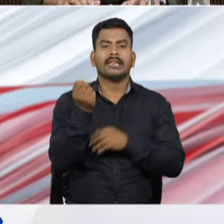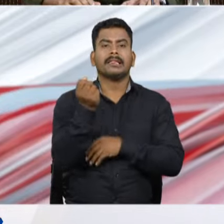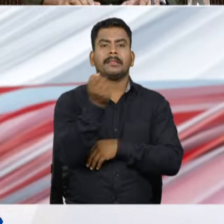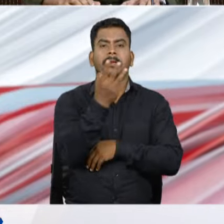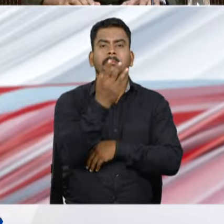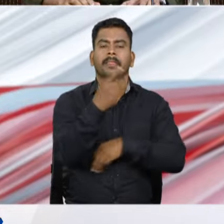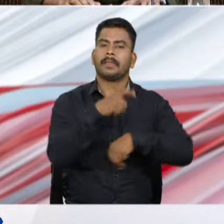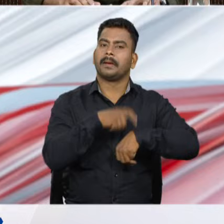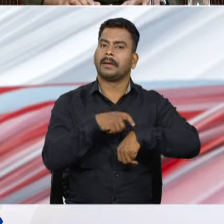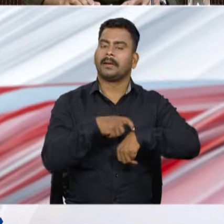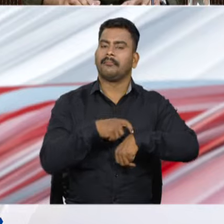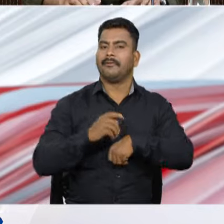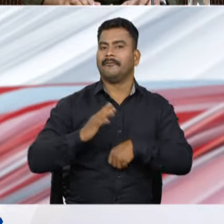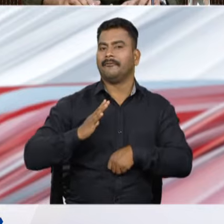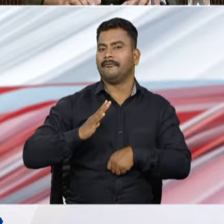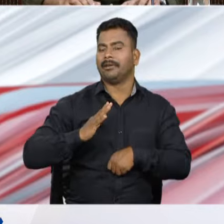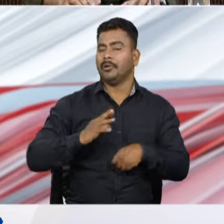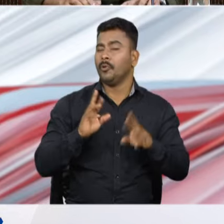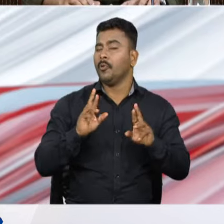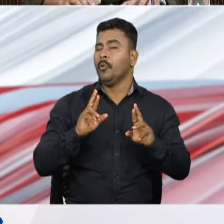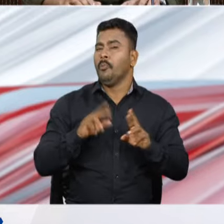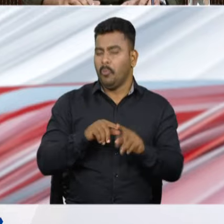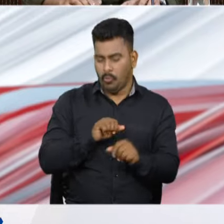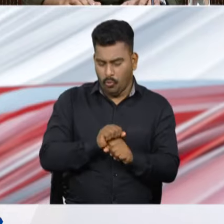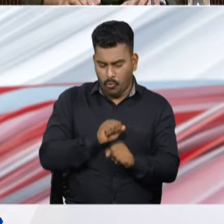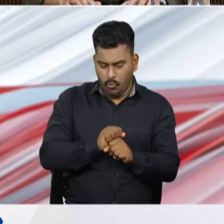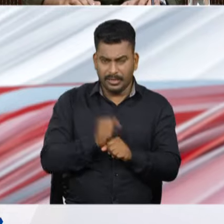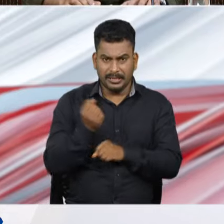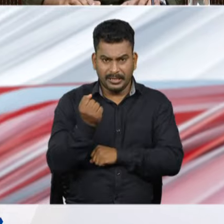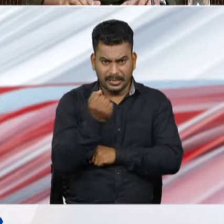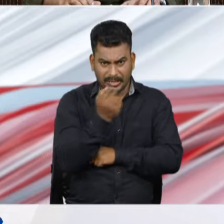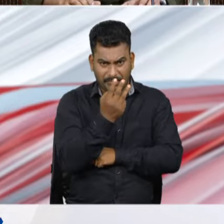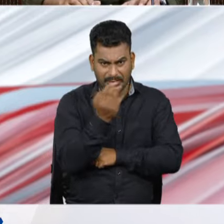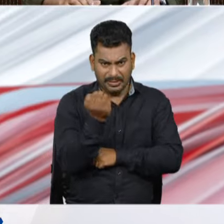3 മാസത്തിനകം നൽകുവാൻ കഴിയുമോ എന്ന കാര്യം ആലോചിക്കുകയാണ്.